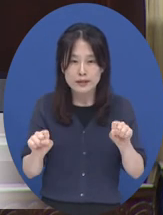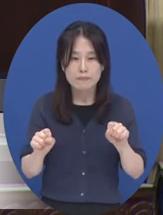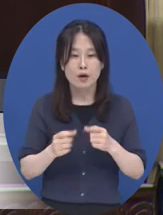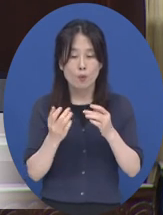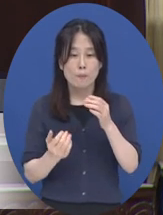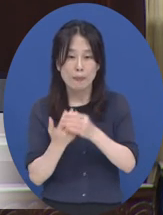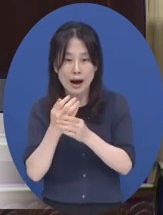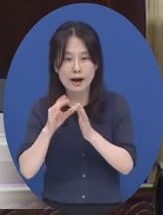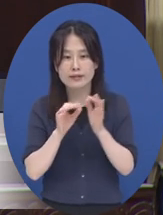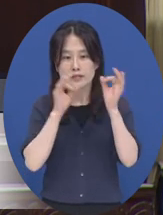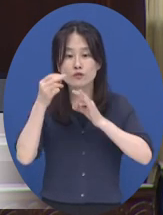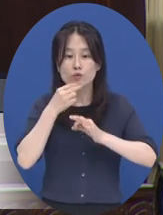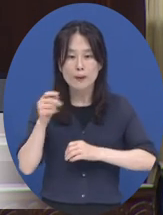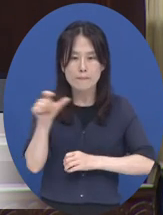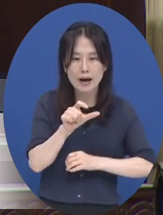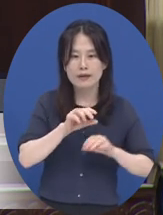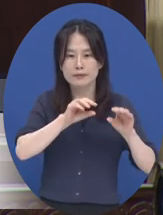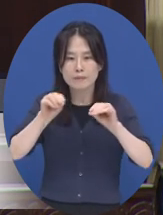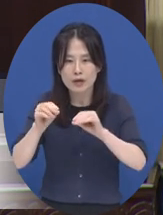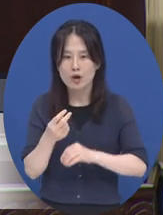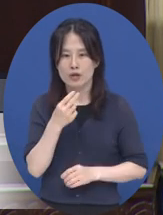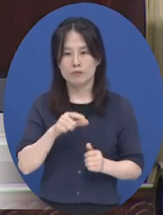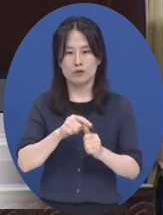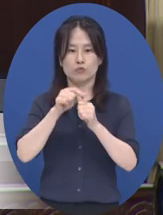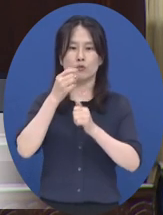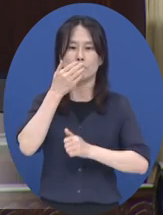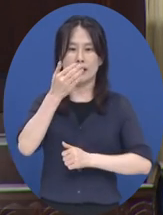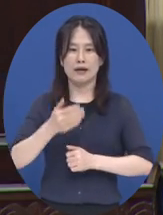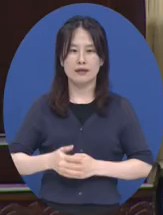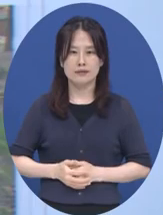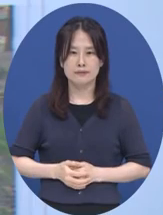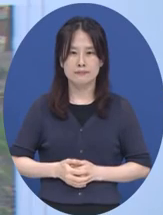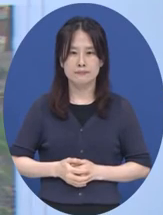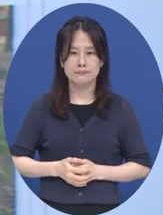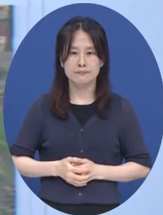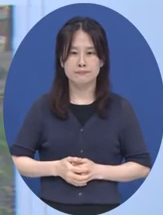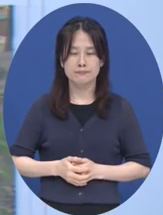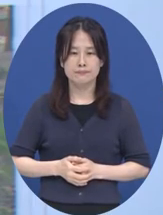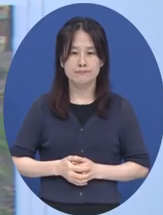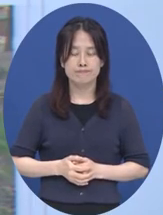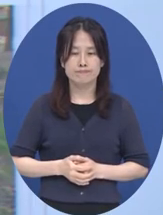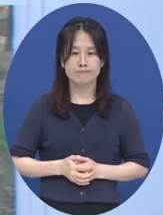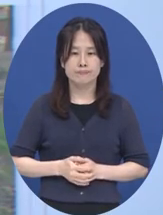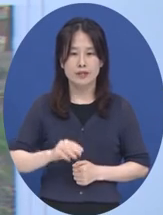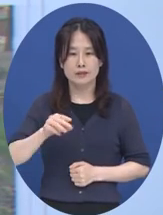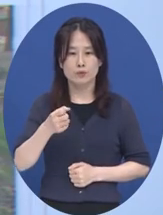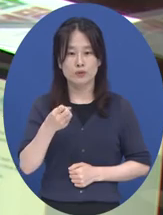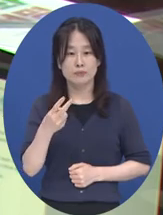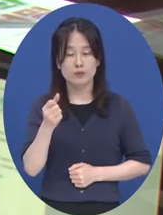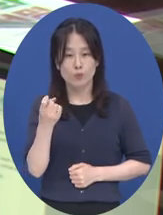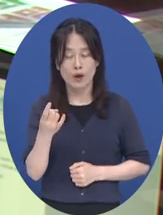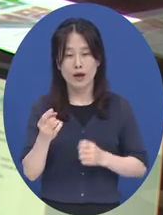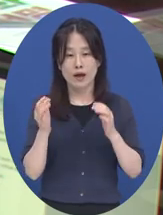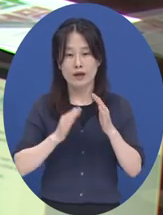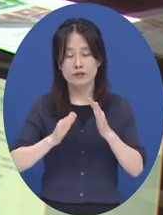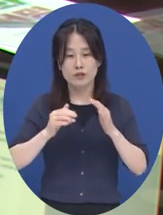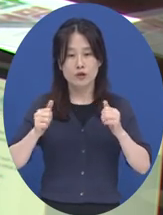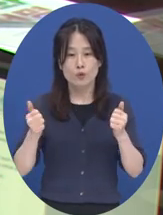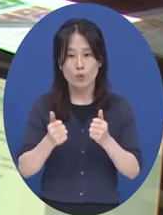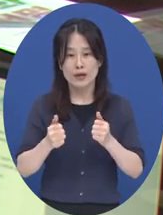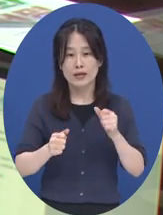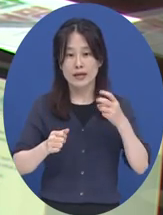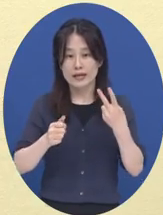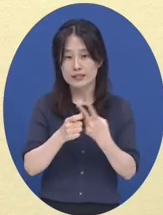시 안전하고 신속한 초기 진압 및 생명 구조가 가능합니다. 경기도의회는 제352회 정례회 2차